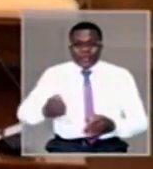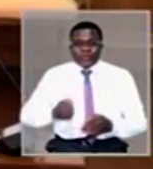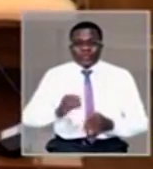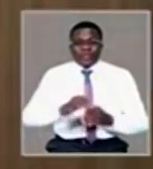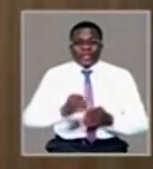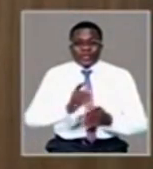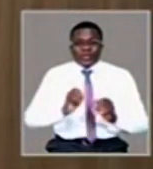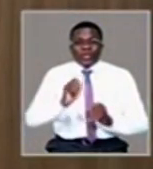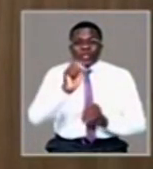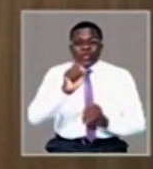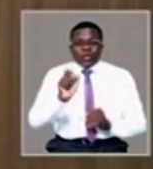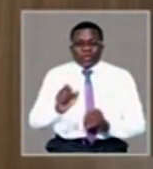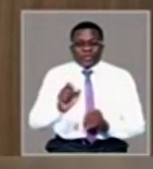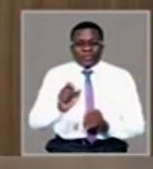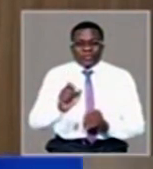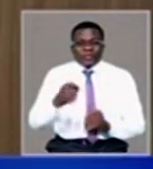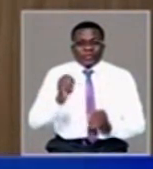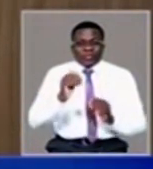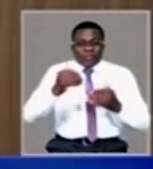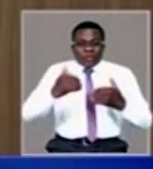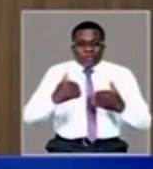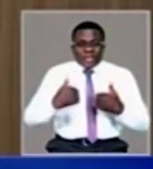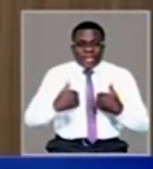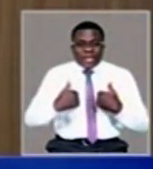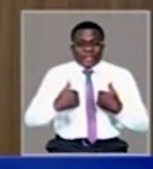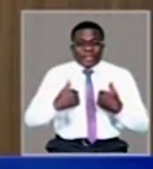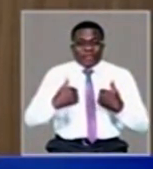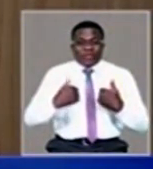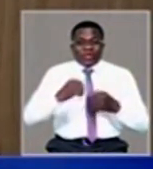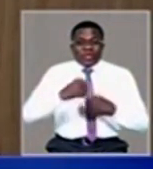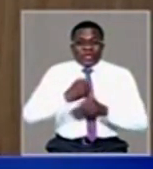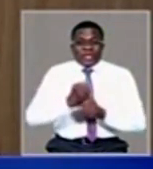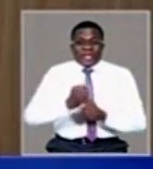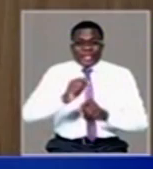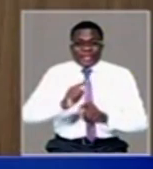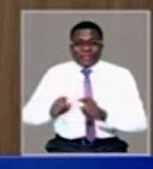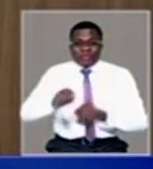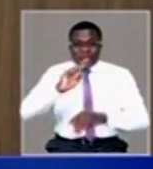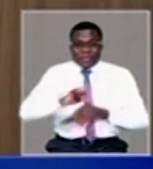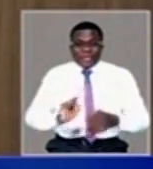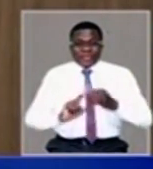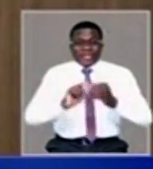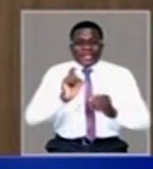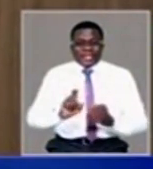très claires. Donc, nous avons réuni les équipes de spécialistes nécessaires.